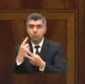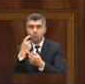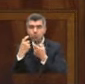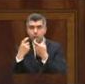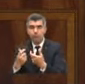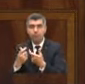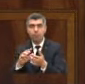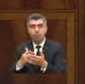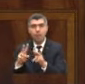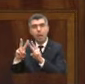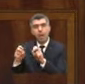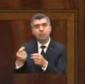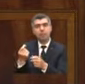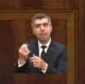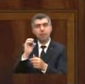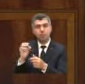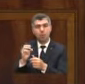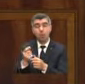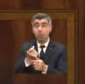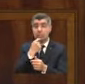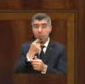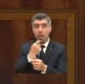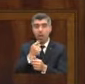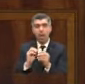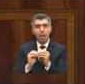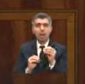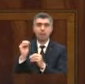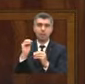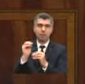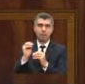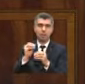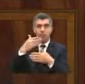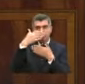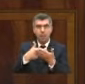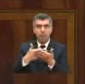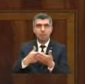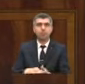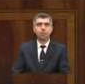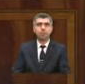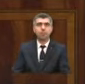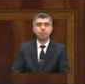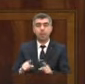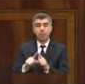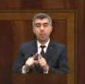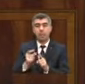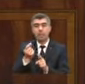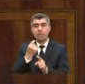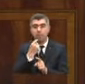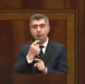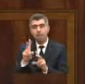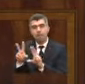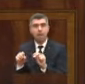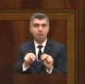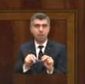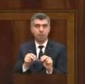الأدوية والمستلزمات الطبية؟ الدواء في المغرب مازال غالي، تشجيع استعمال الأدوية الجانسة هو وسيلة لتجاوز هذا، ولكن